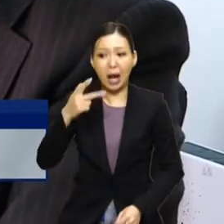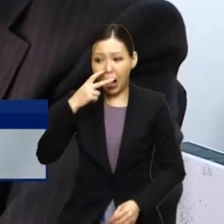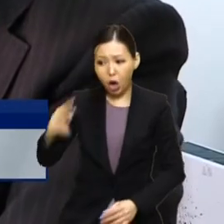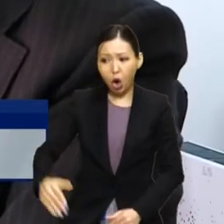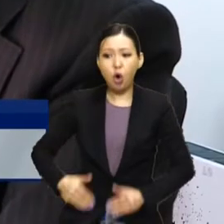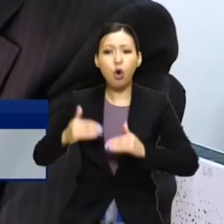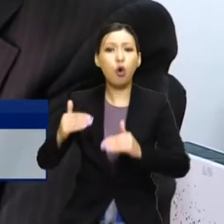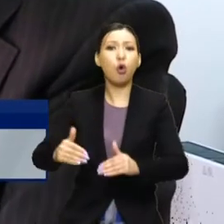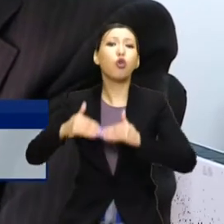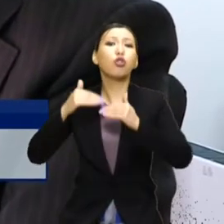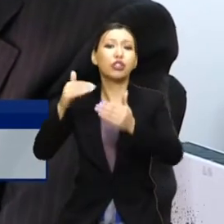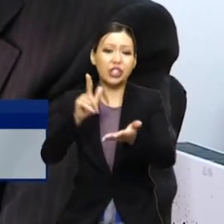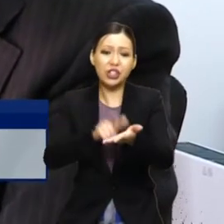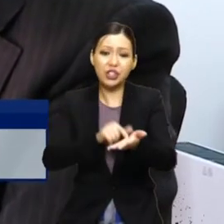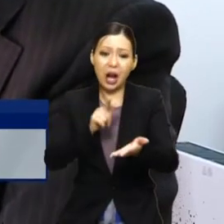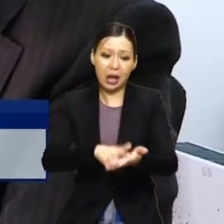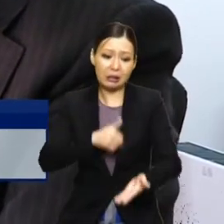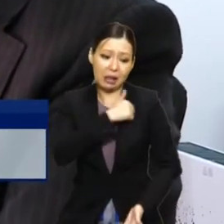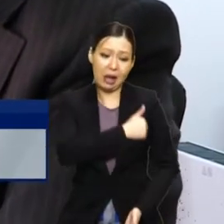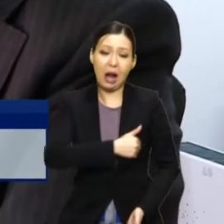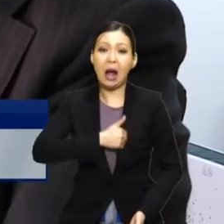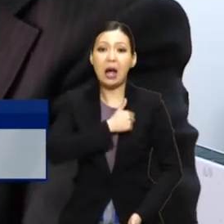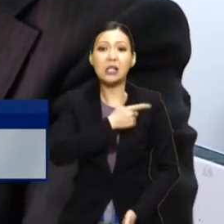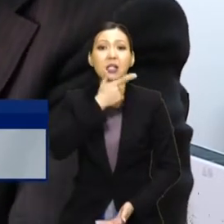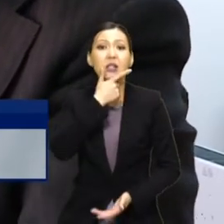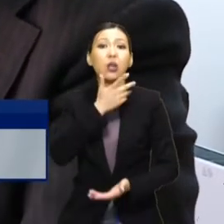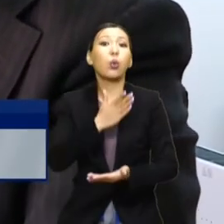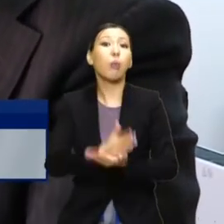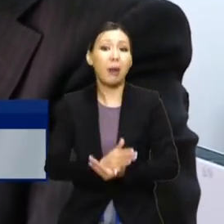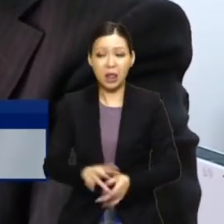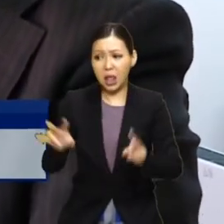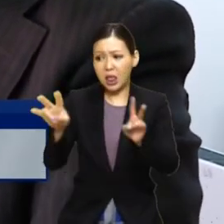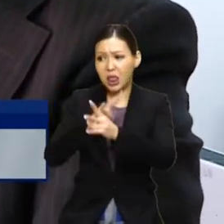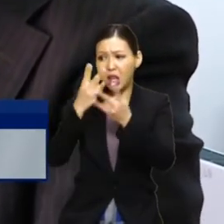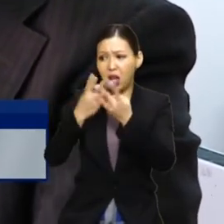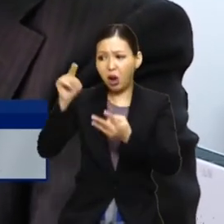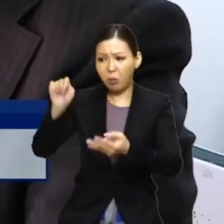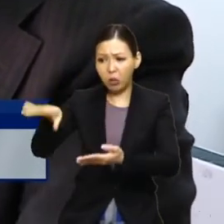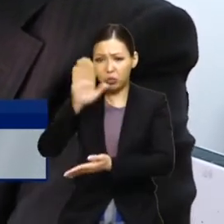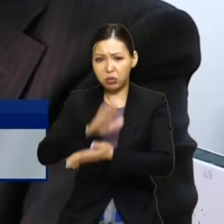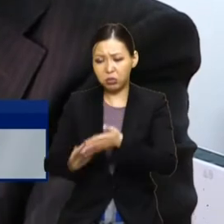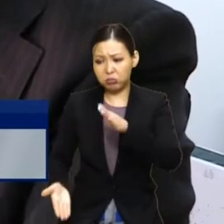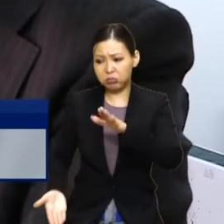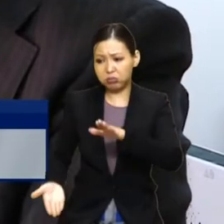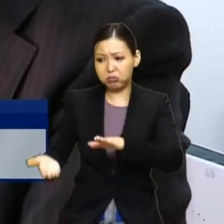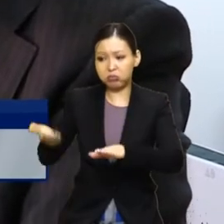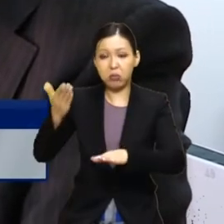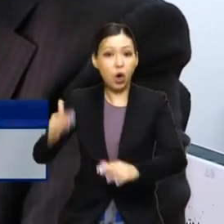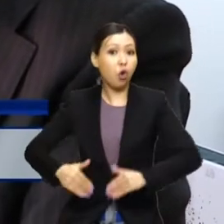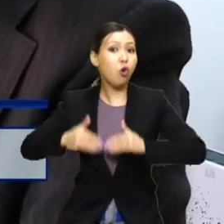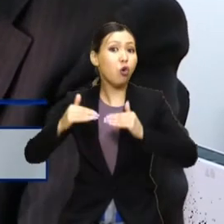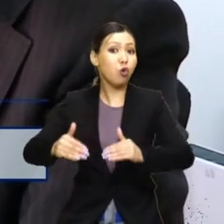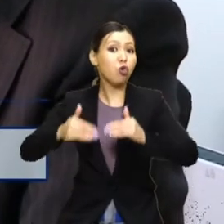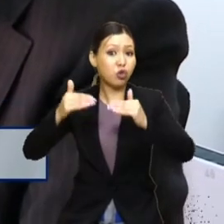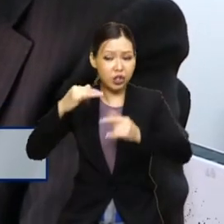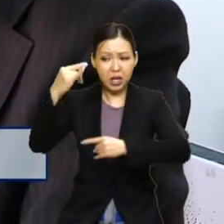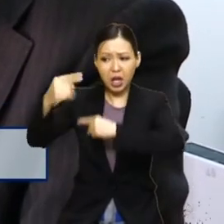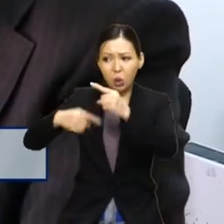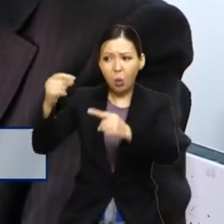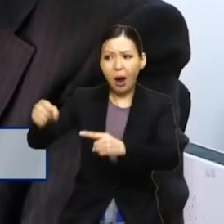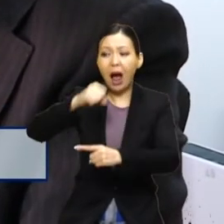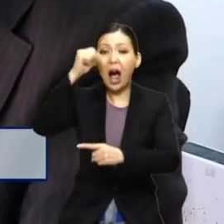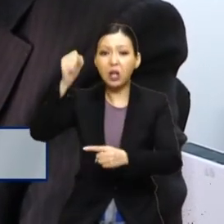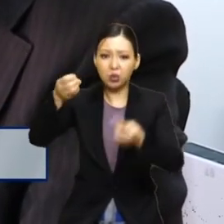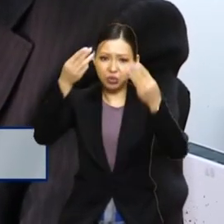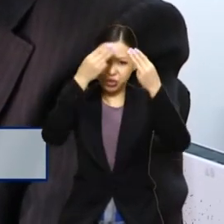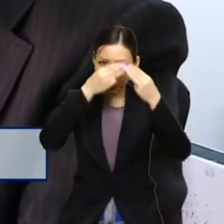хөгжлийн эрэлт хэрэгцээ шаардлагыг хангах чадахгүй байна гэж үздэг. Тэртээ тэрнгүү нийгэм хөгжиж гээд илүү одоо асуудлыг шинжлэх ухаанчаар өндөр